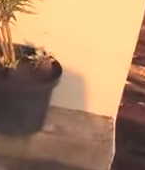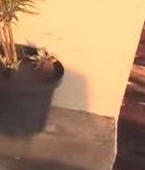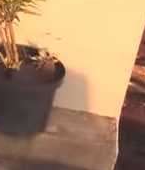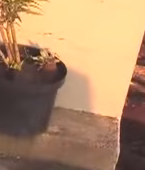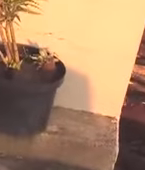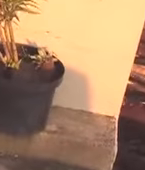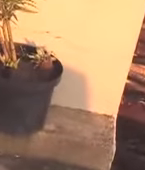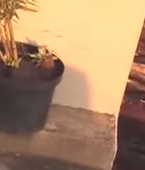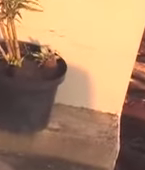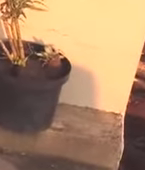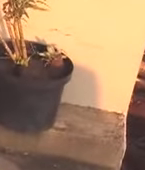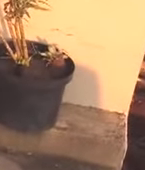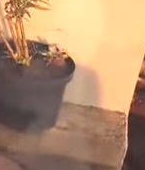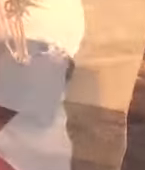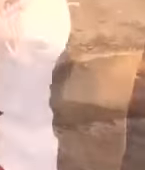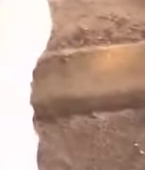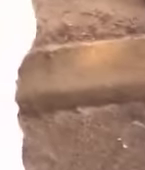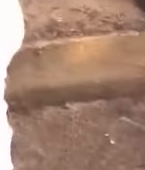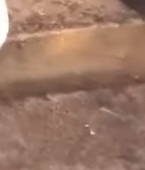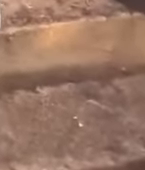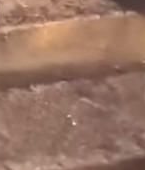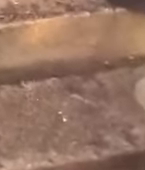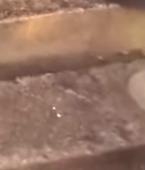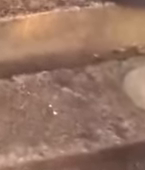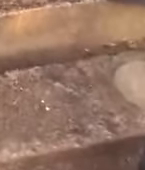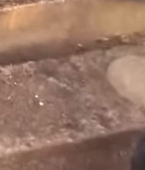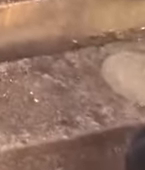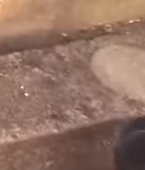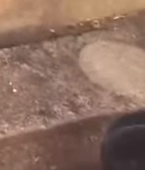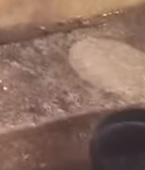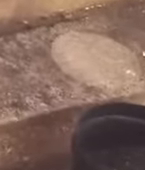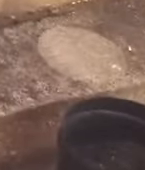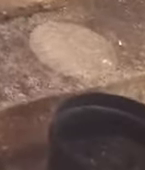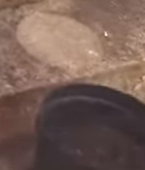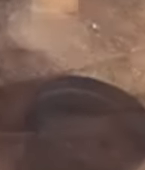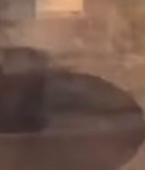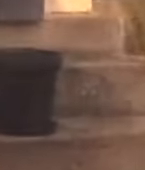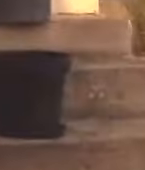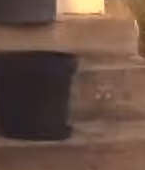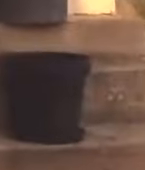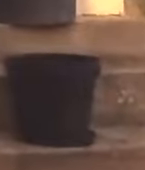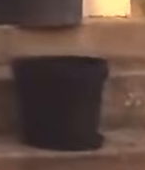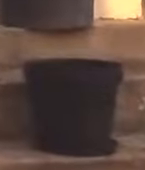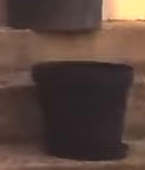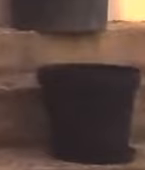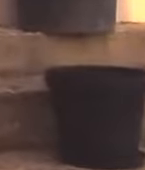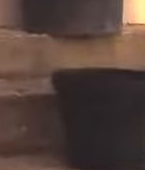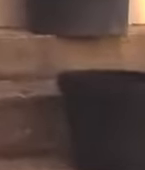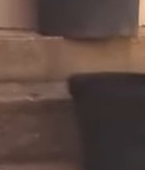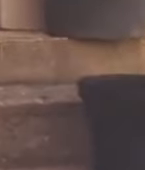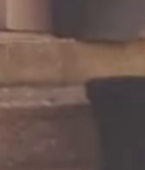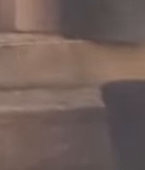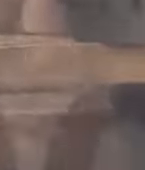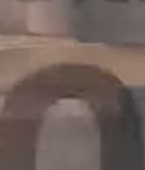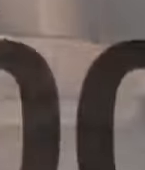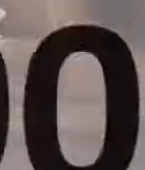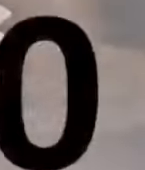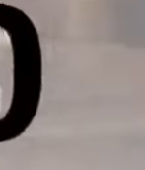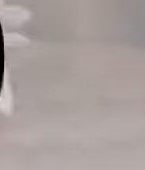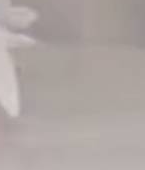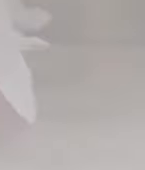tebucwephesha netekuchumana Eswatini. Kuva kabandi, shayela lona lihhovisi lemlawulo tekuchumana Eswatini i-ESCOM